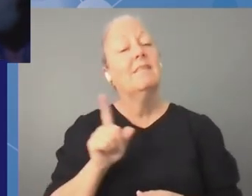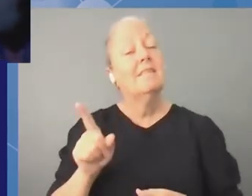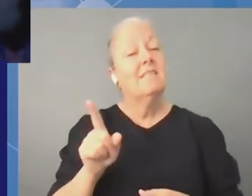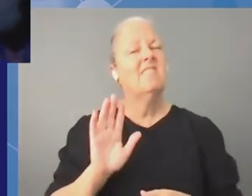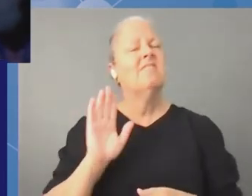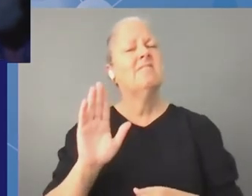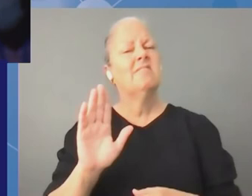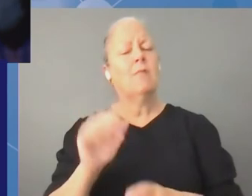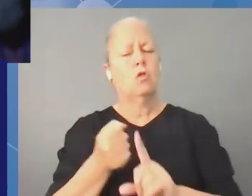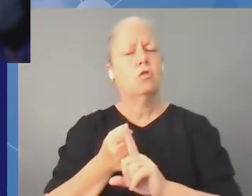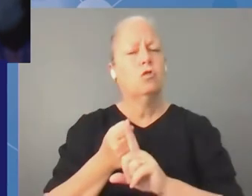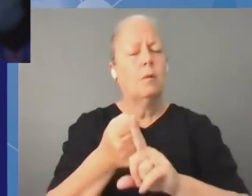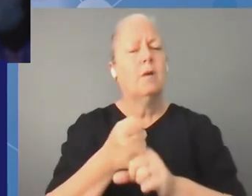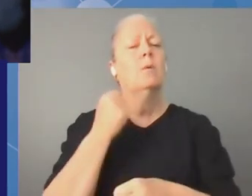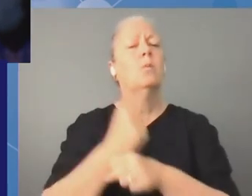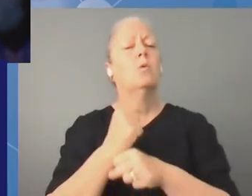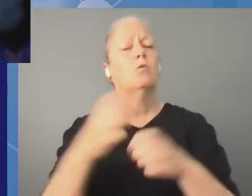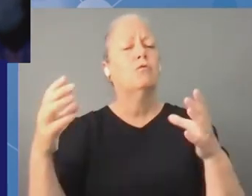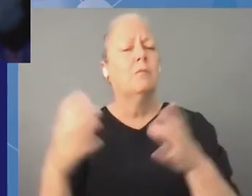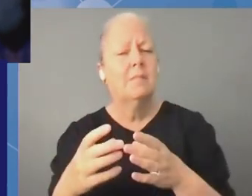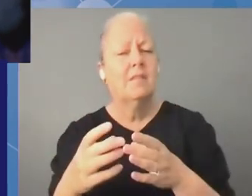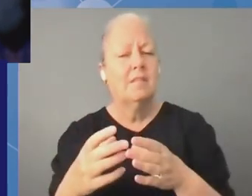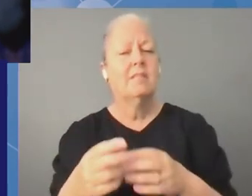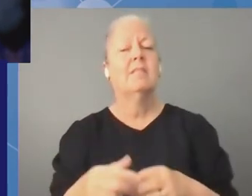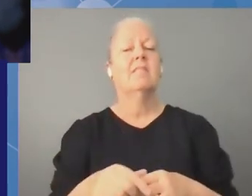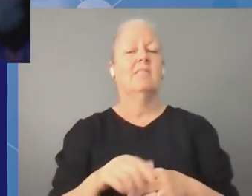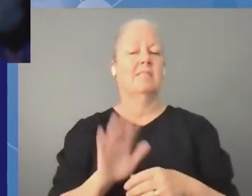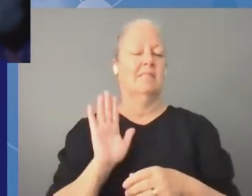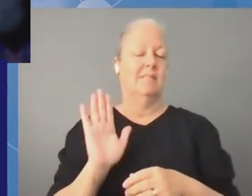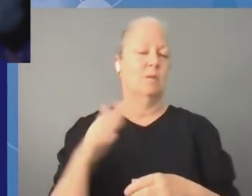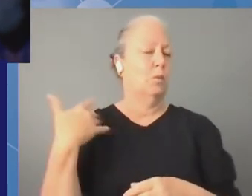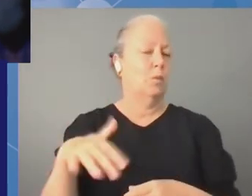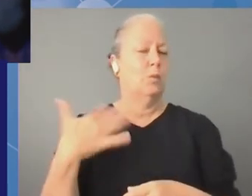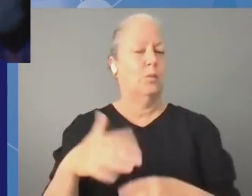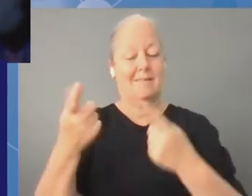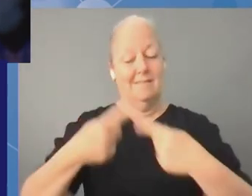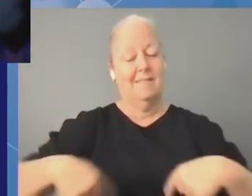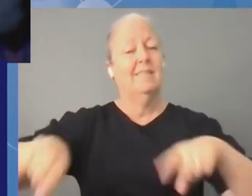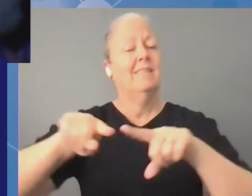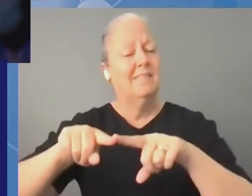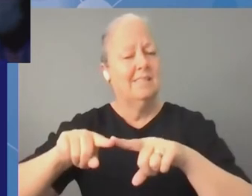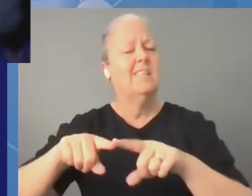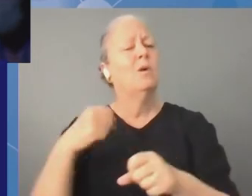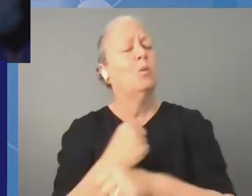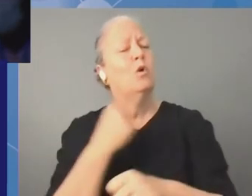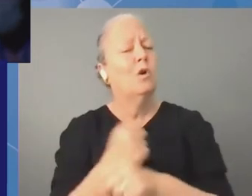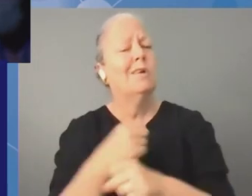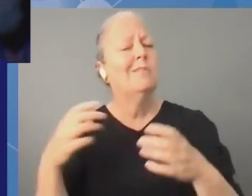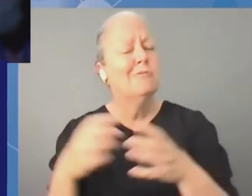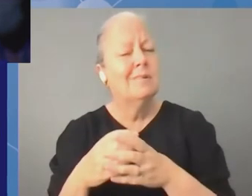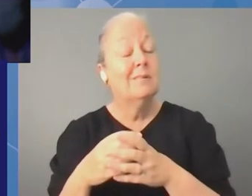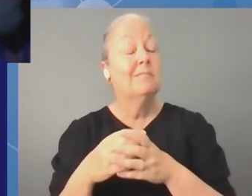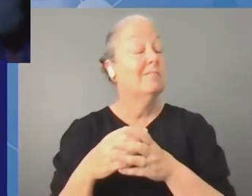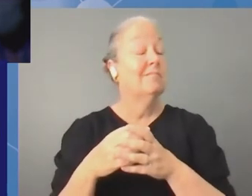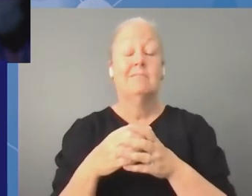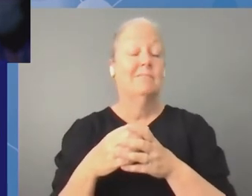的吧，也是说的 Sorina 完成的这个工作联盟工作